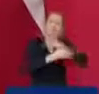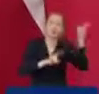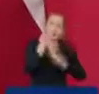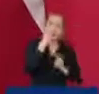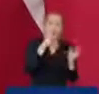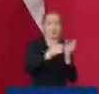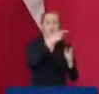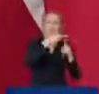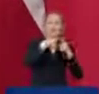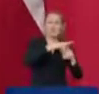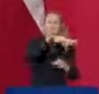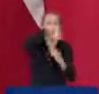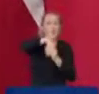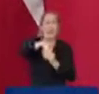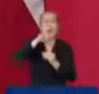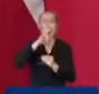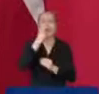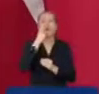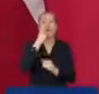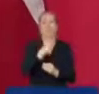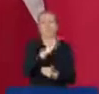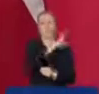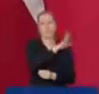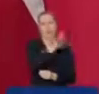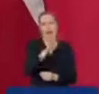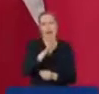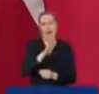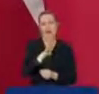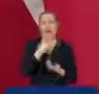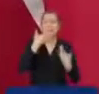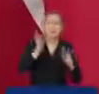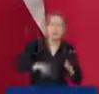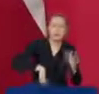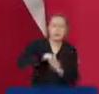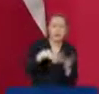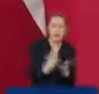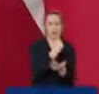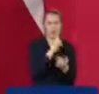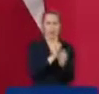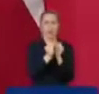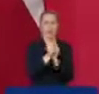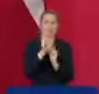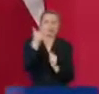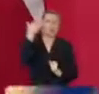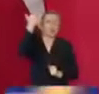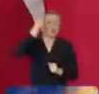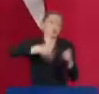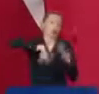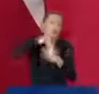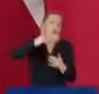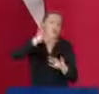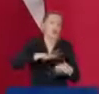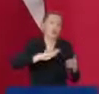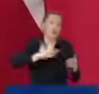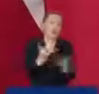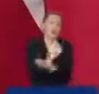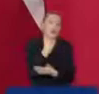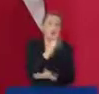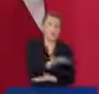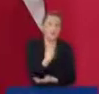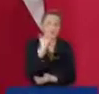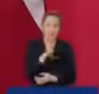które są posiadaczami koncesji, czy będą posiadaczami koncesji medialnych w naszym kraju. Ale żeby zrobić to na